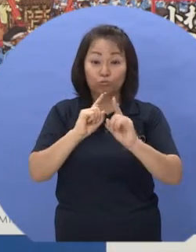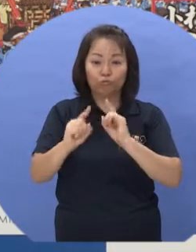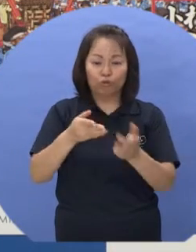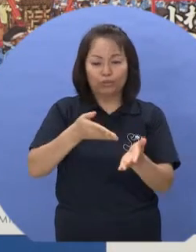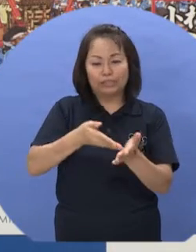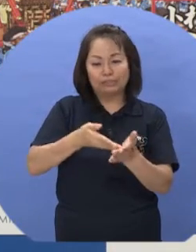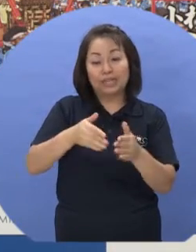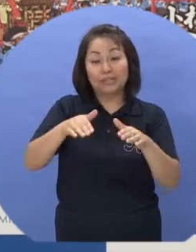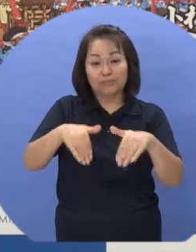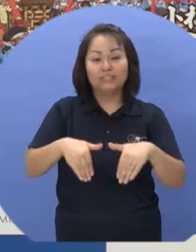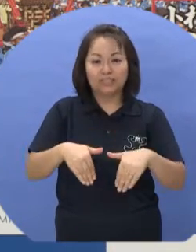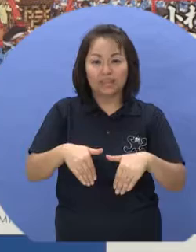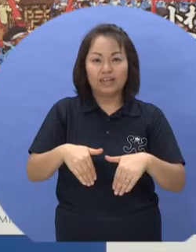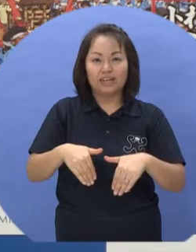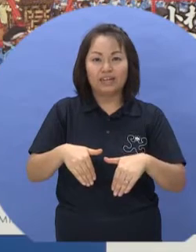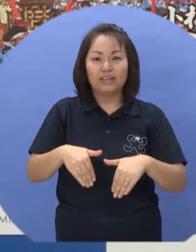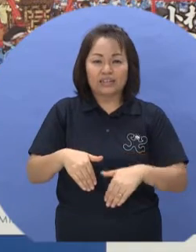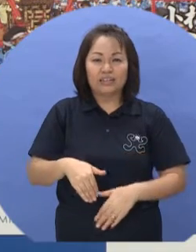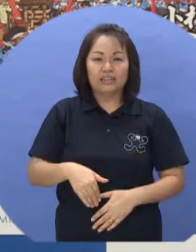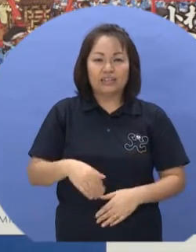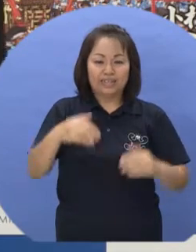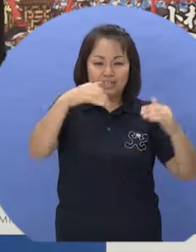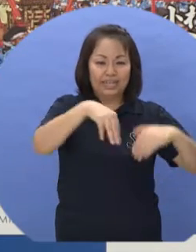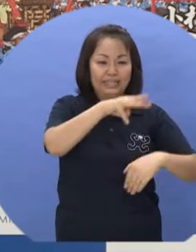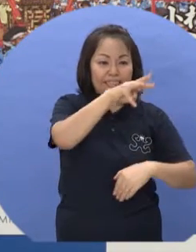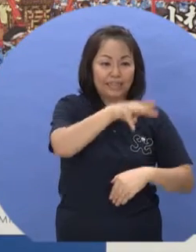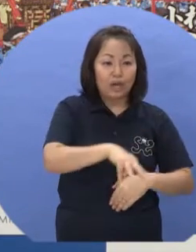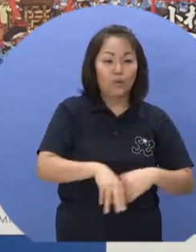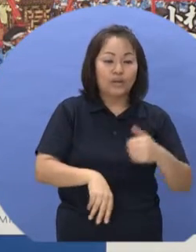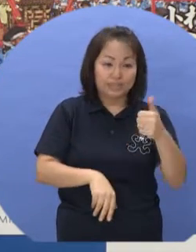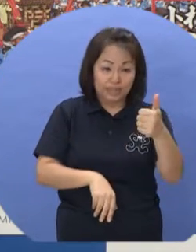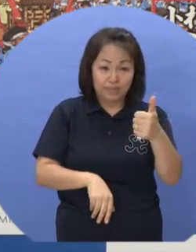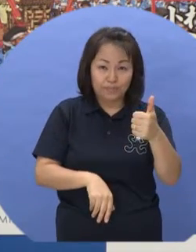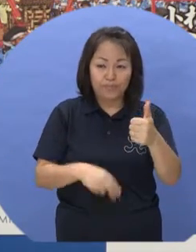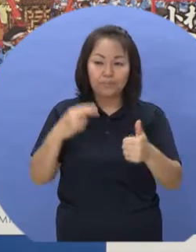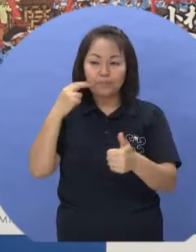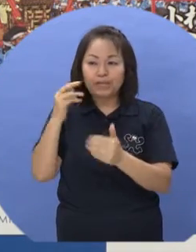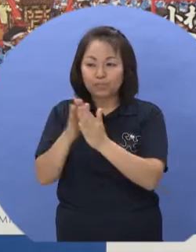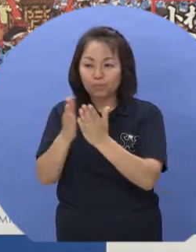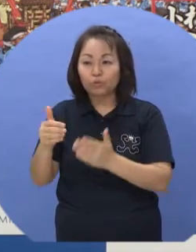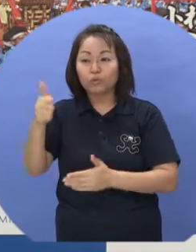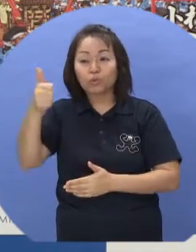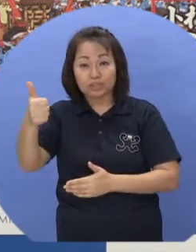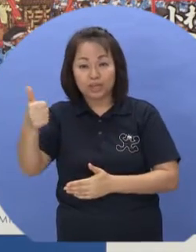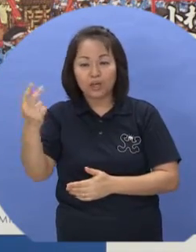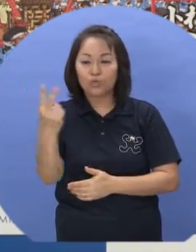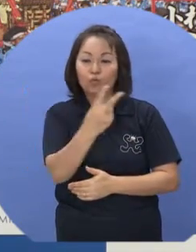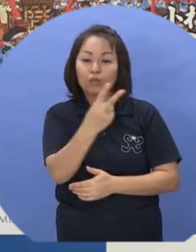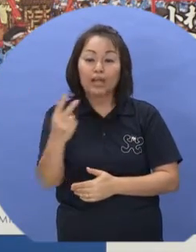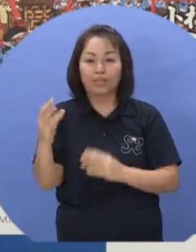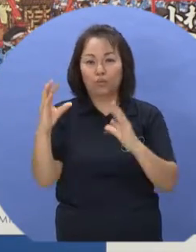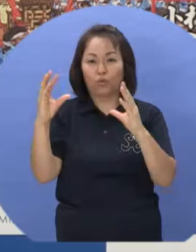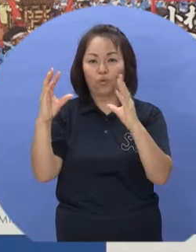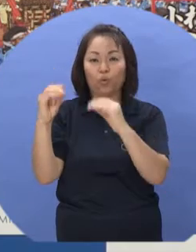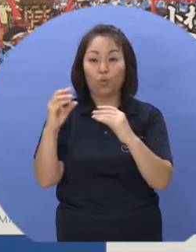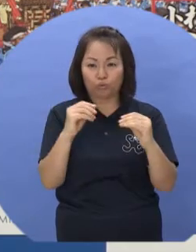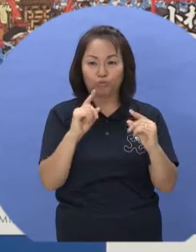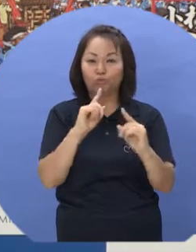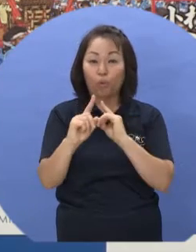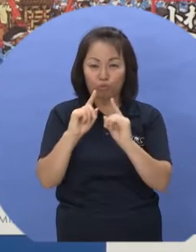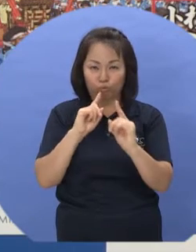さん、また松本徹さんにお越しいただくという話をしましたが、こちらの記念トークはですね、